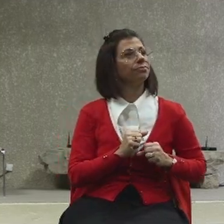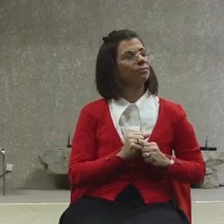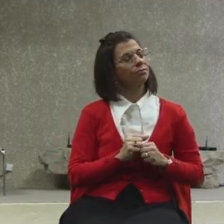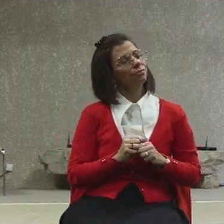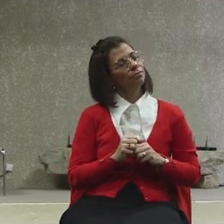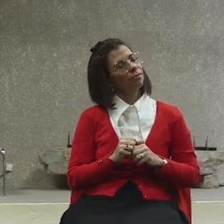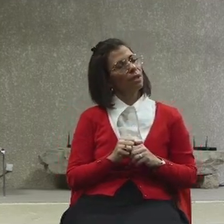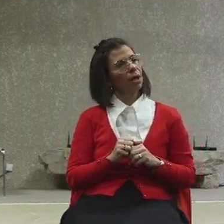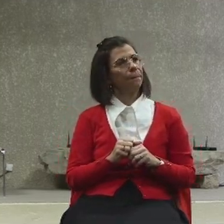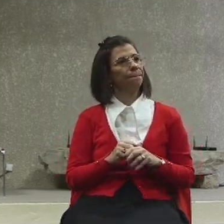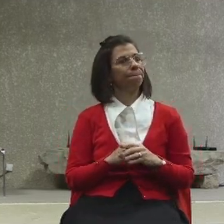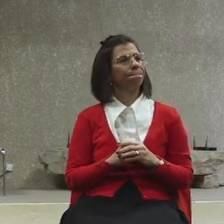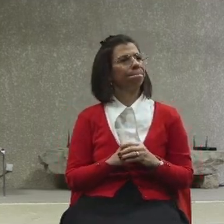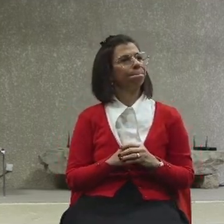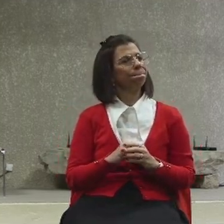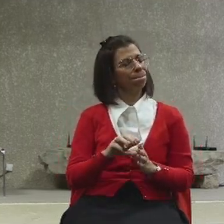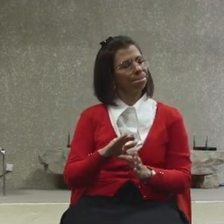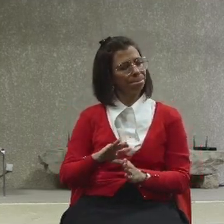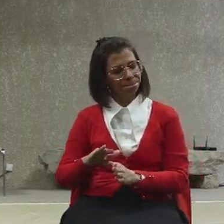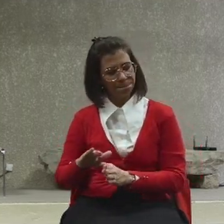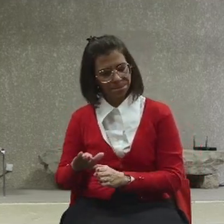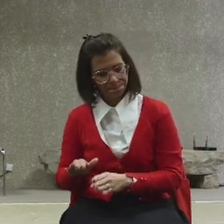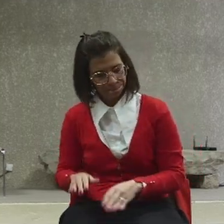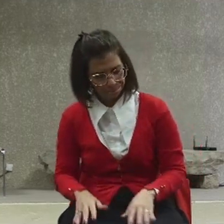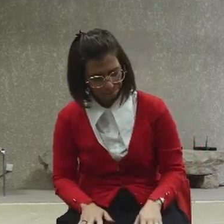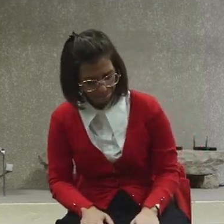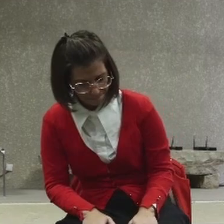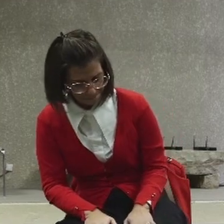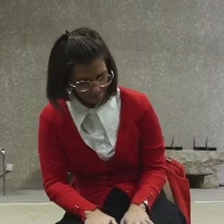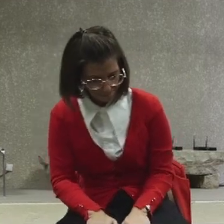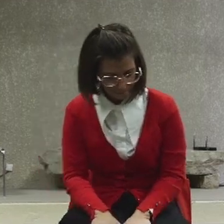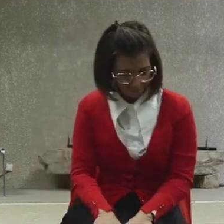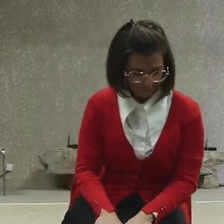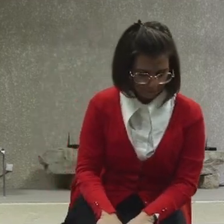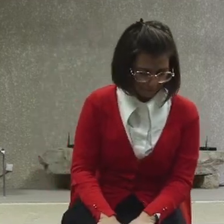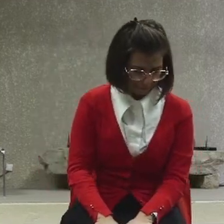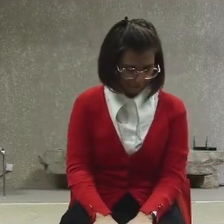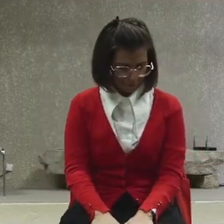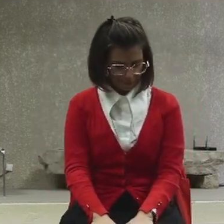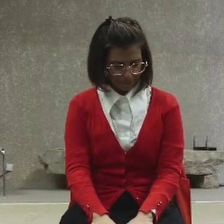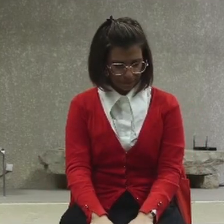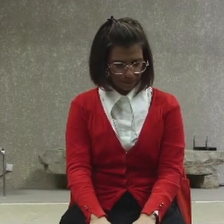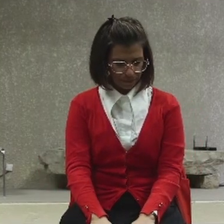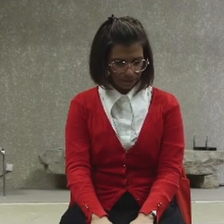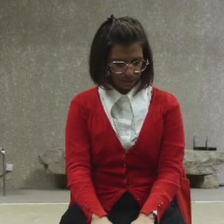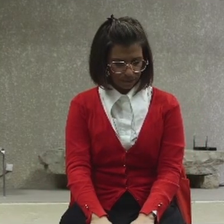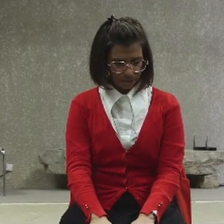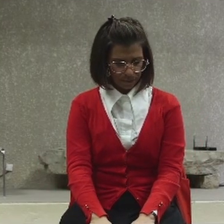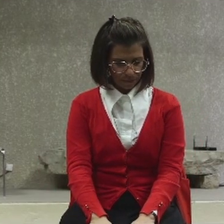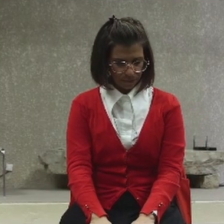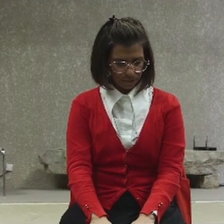que cette nouvelle création, en fait, l'homme nouveau, ce sont les